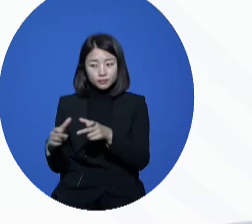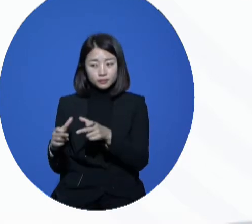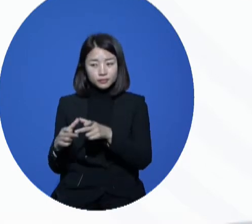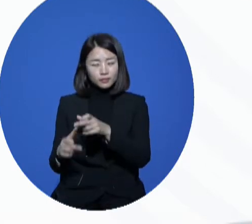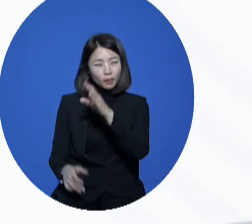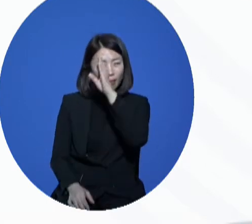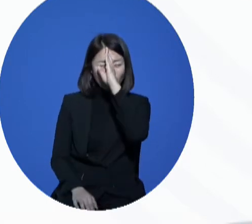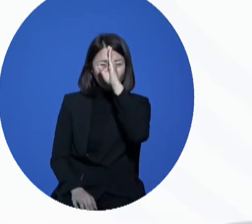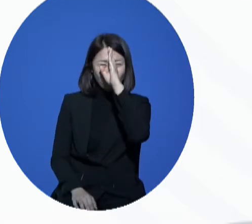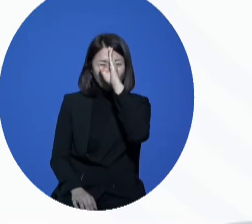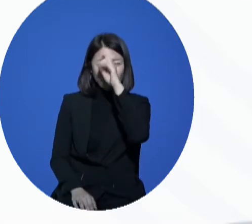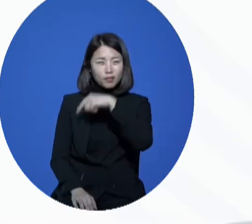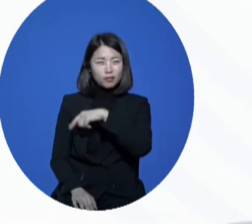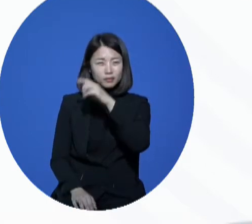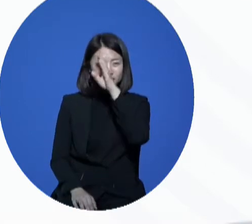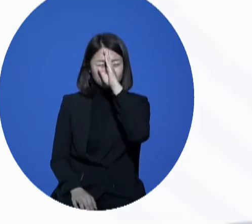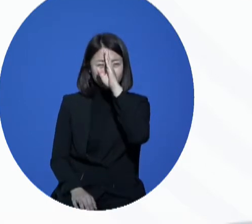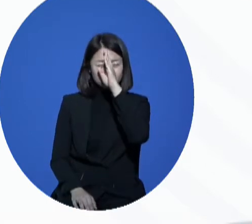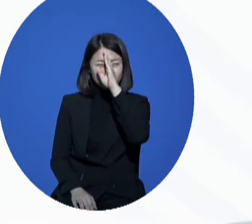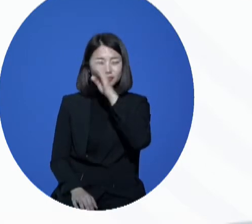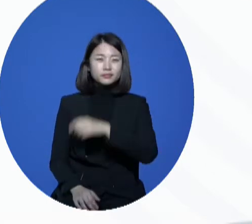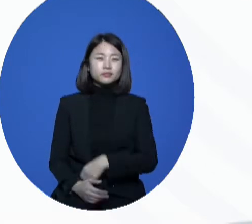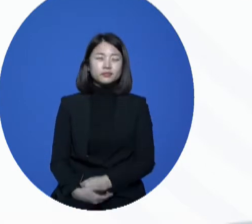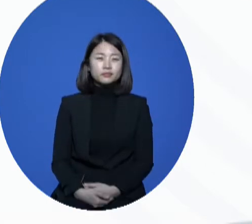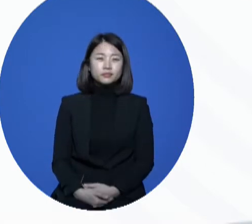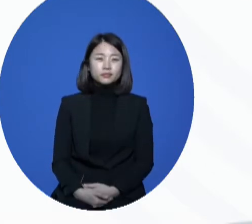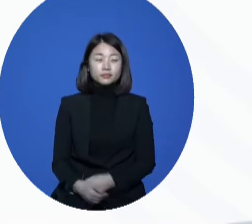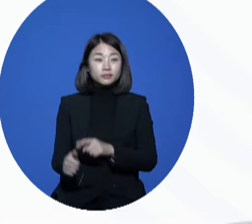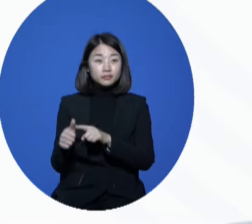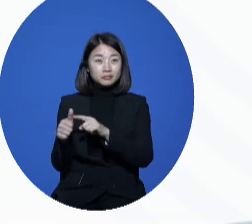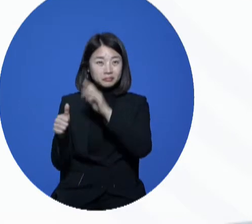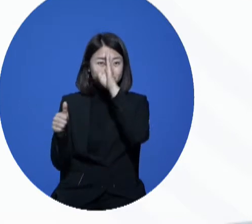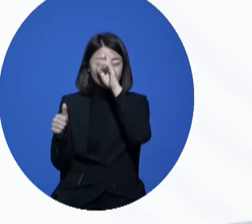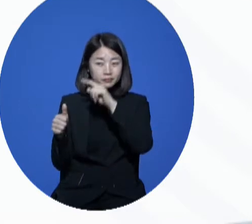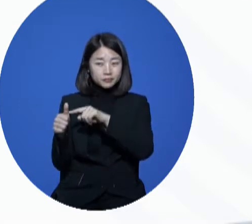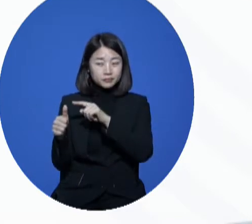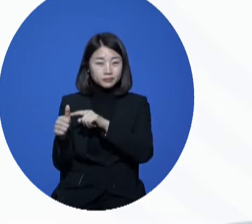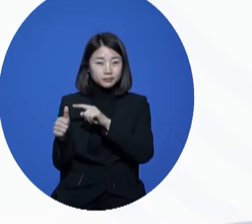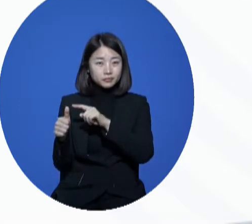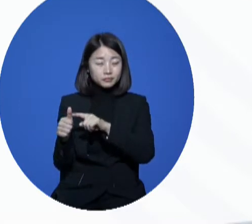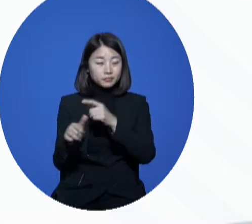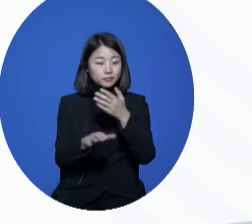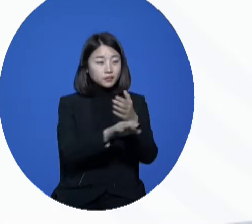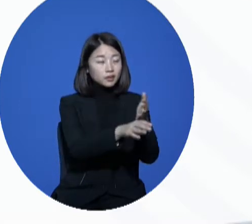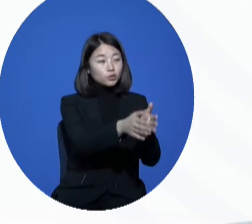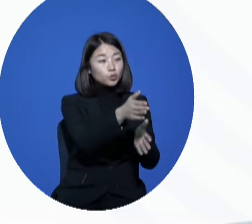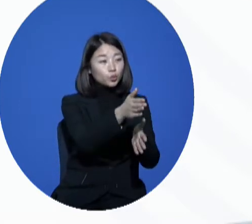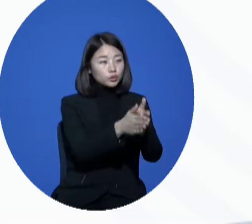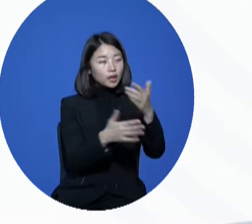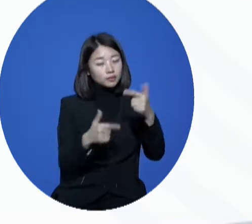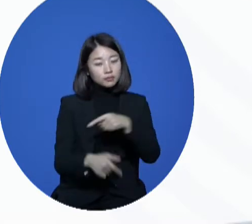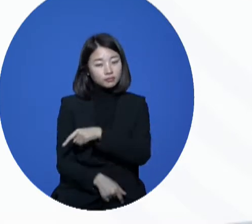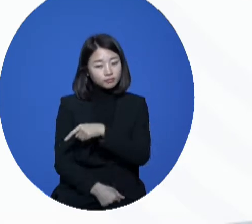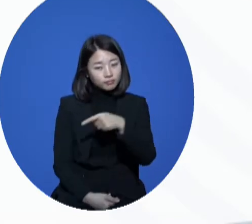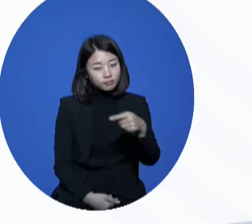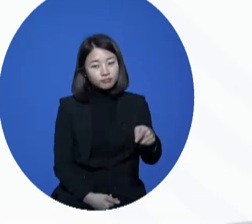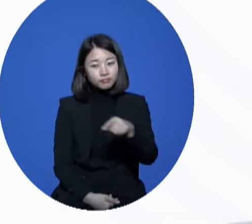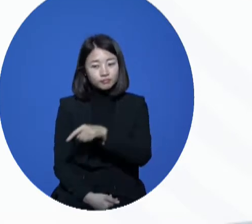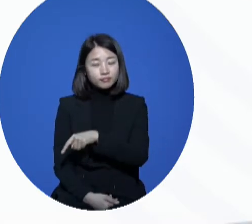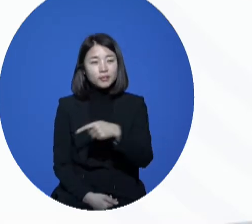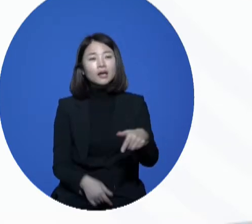장애자가 있었는데 매일 사실 도심 지역에 방문하는 것이 일상생활의